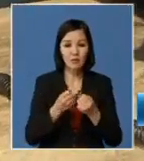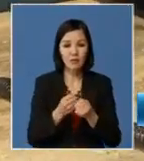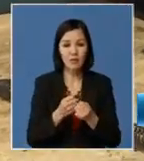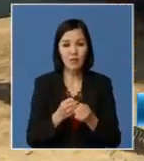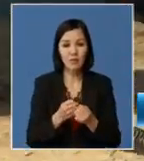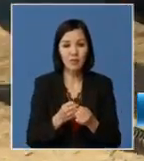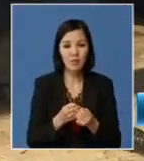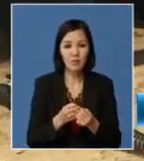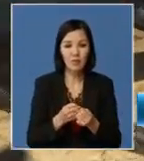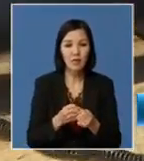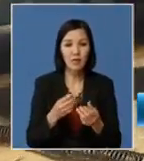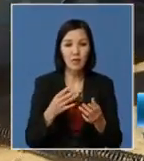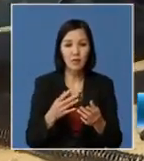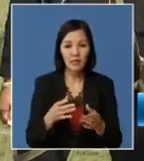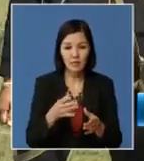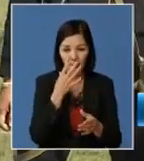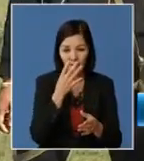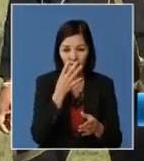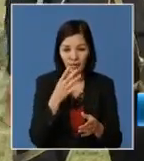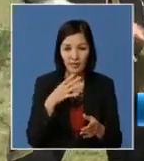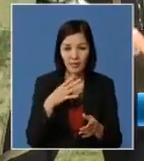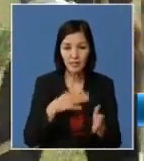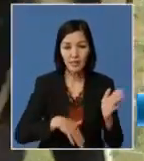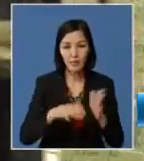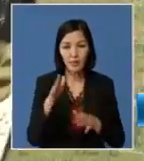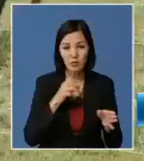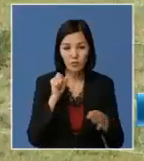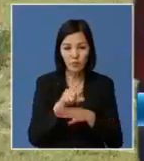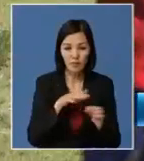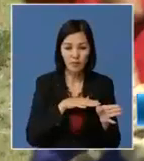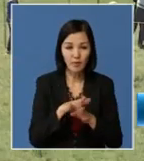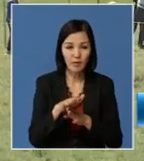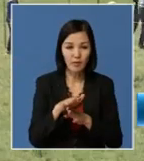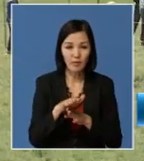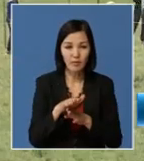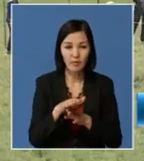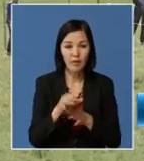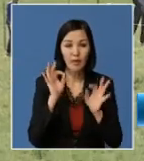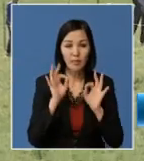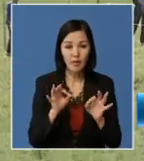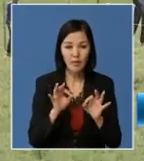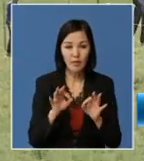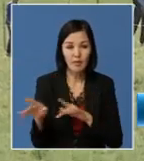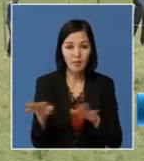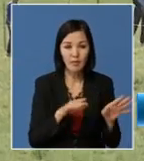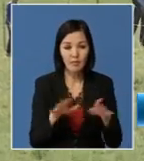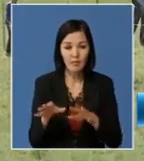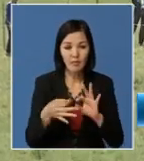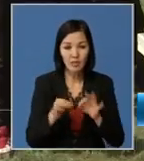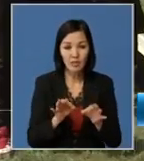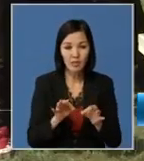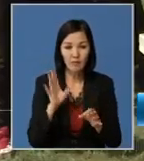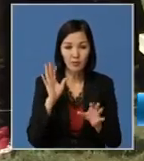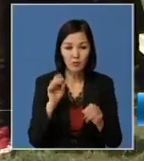Калашникова, надевание противогазов и преодолевали полосу препятствий. Здесь нужно показать не только правильные действия и отточенные навыки, но и сделать